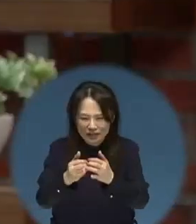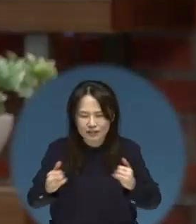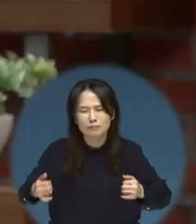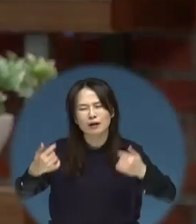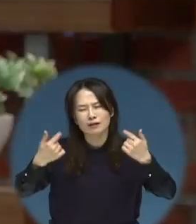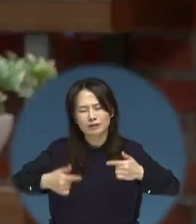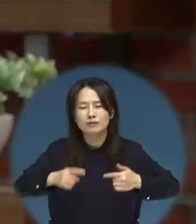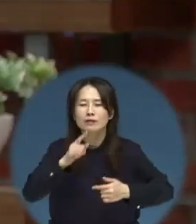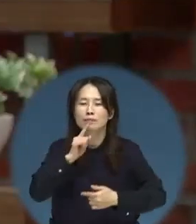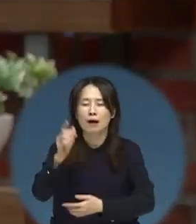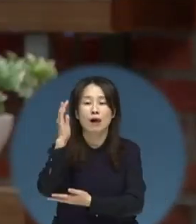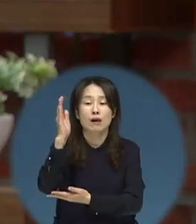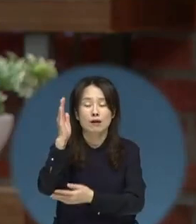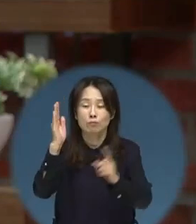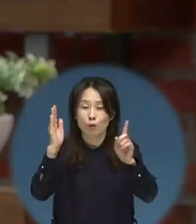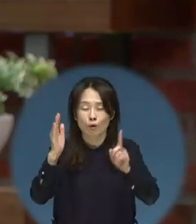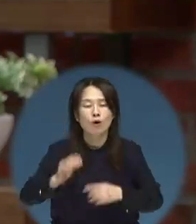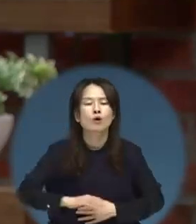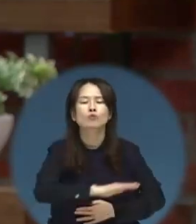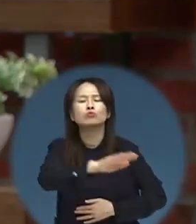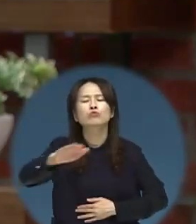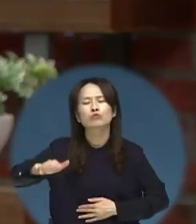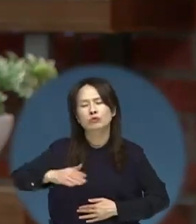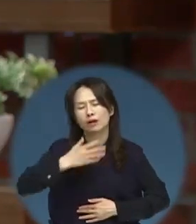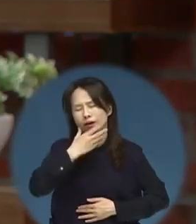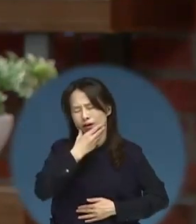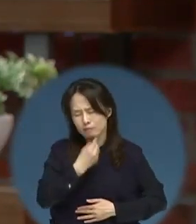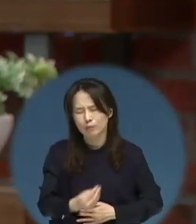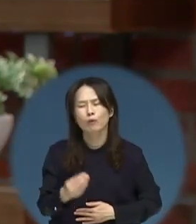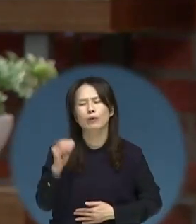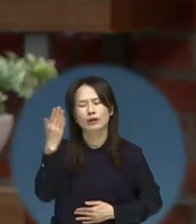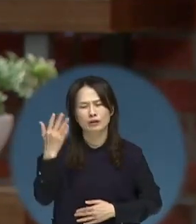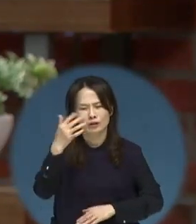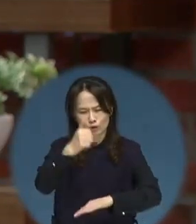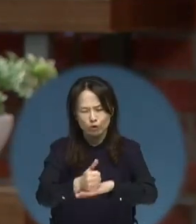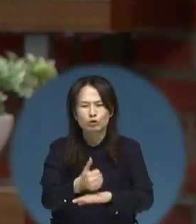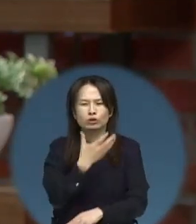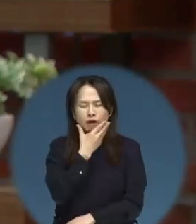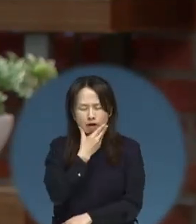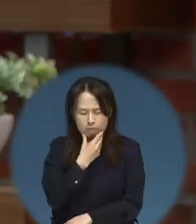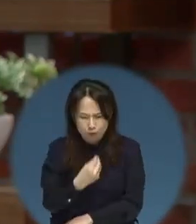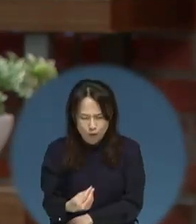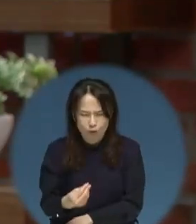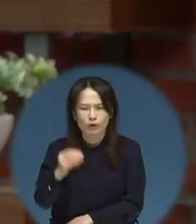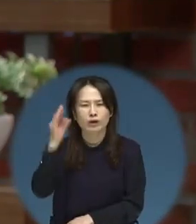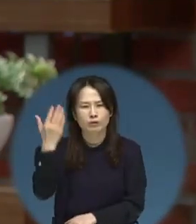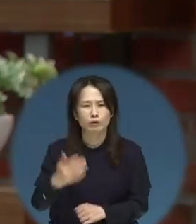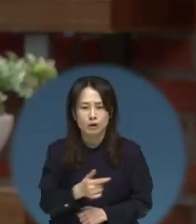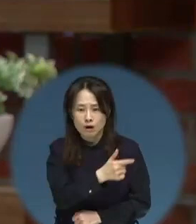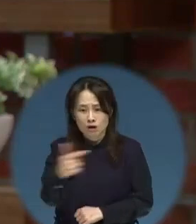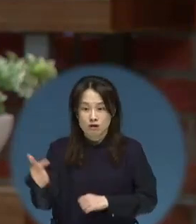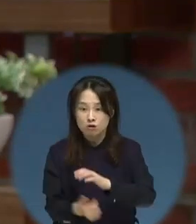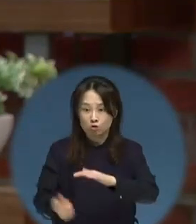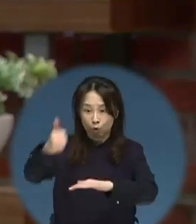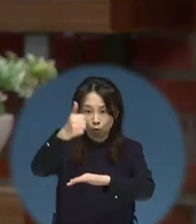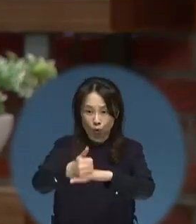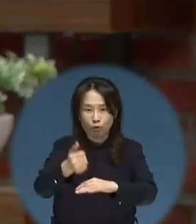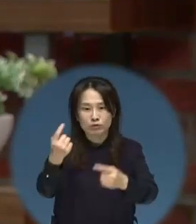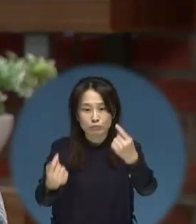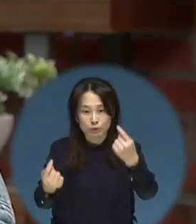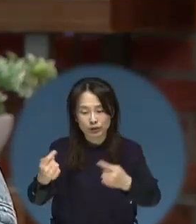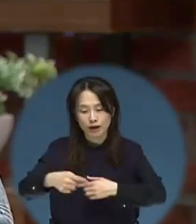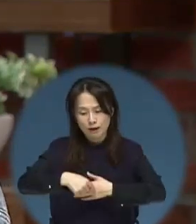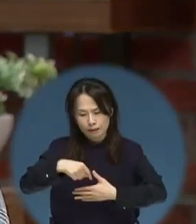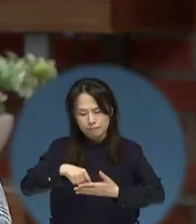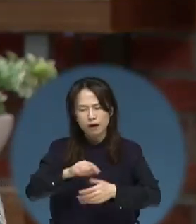우리가 행복해야 한다고. 우리는 결국은 행복해야 한다고. 그래서 큰 성과 그런 것들보다는 본인의 마음을